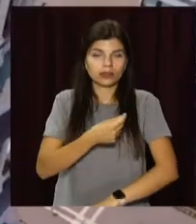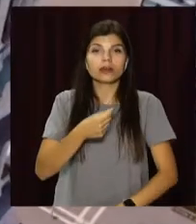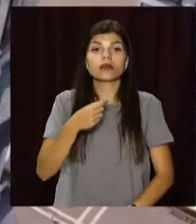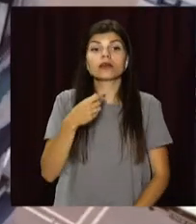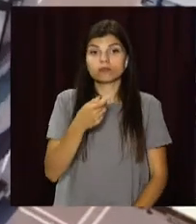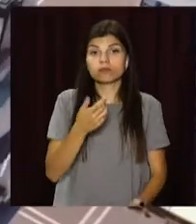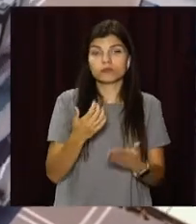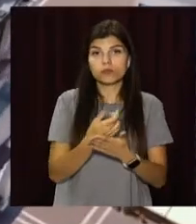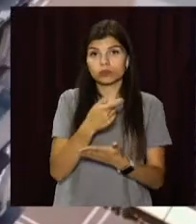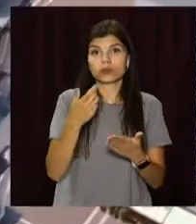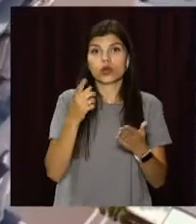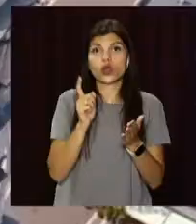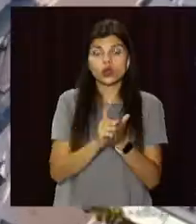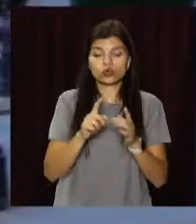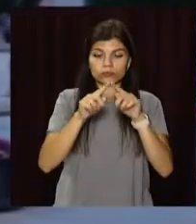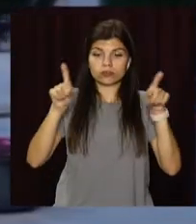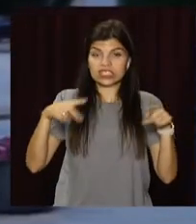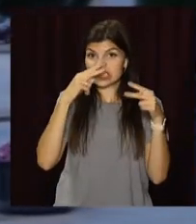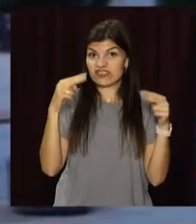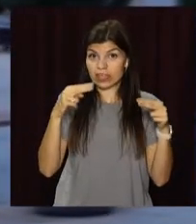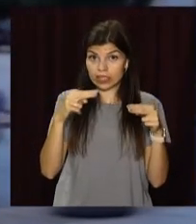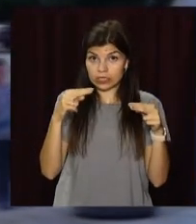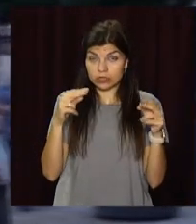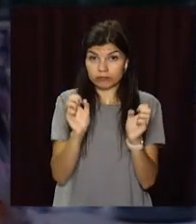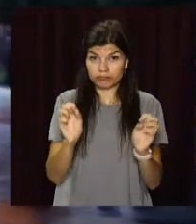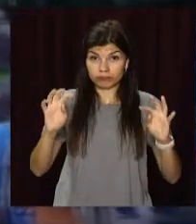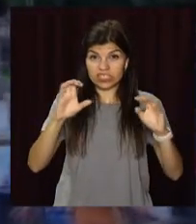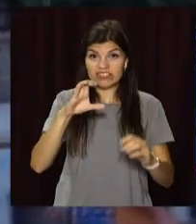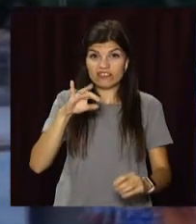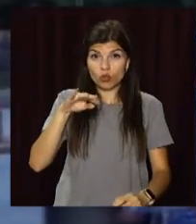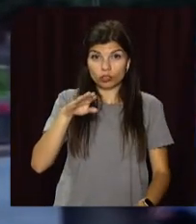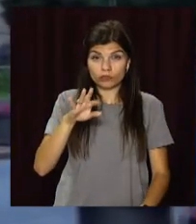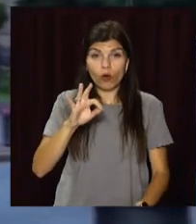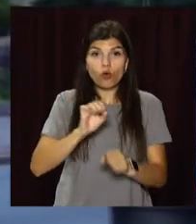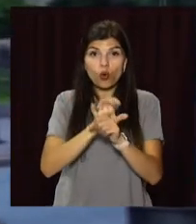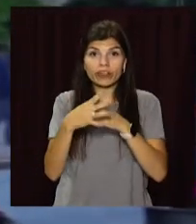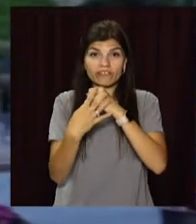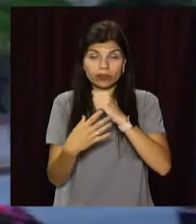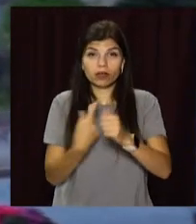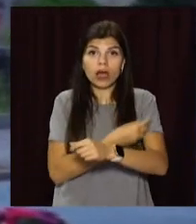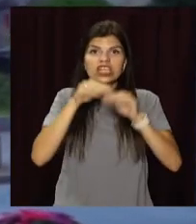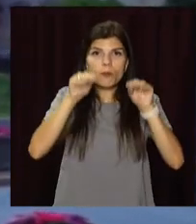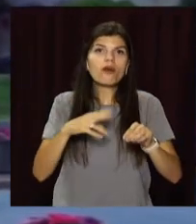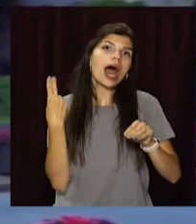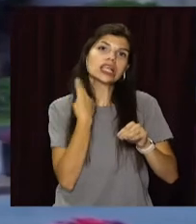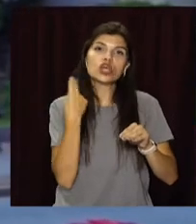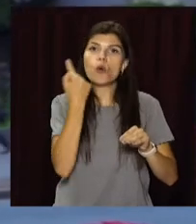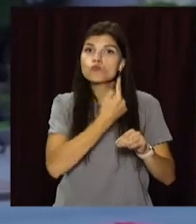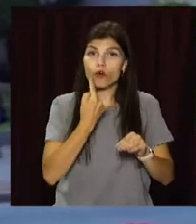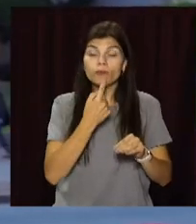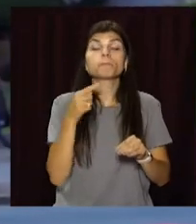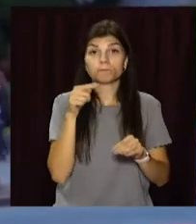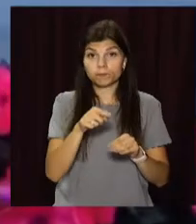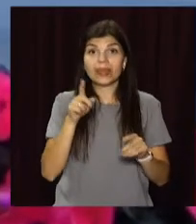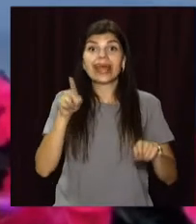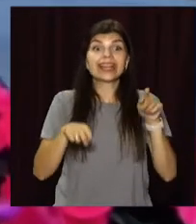будуть надати роздруковане міжнародне свідоцтво про щеплення від COVID-19, заповнене англійською мовою. Крім того,